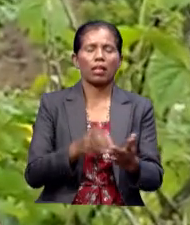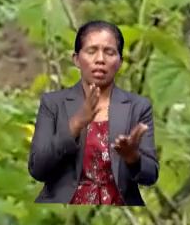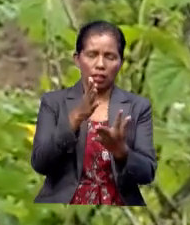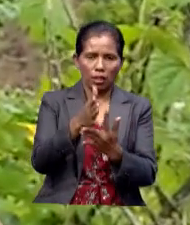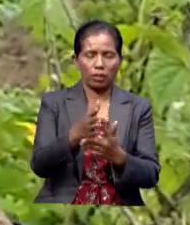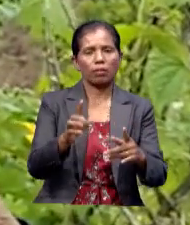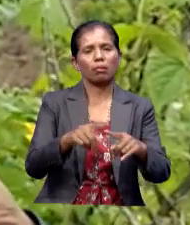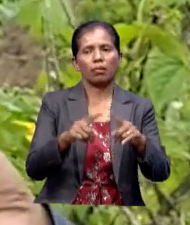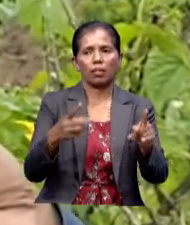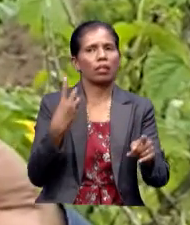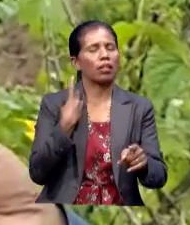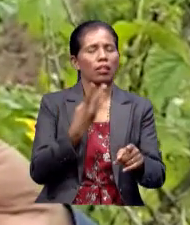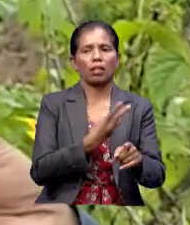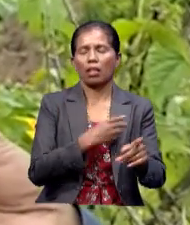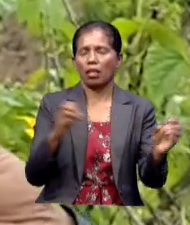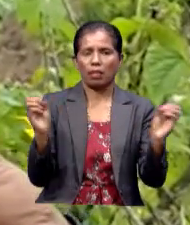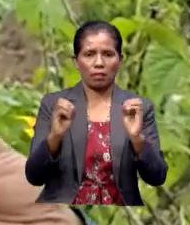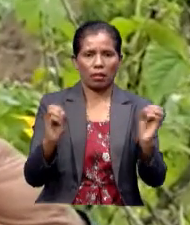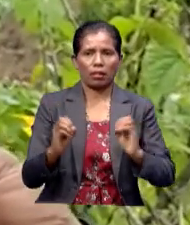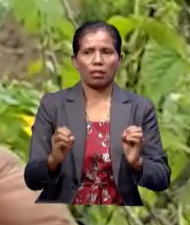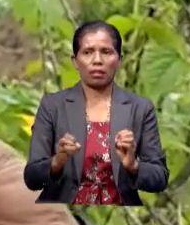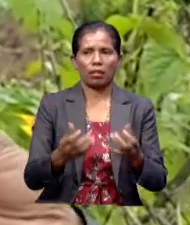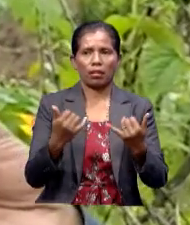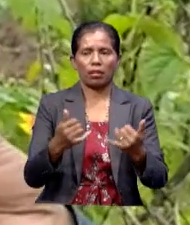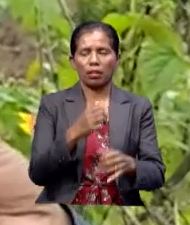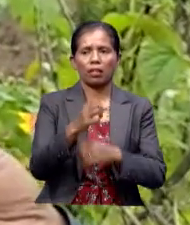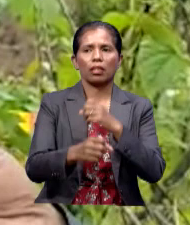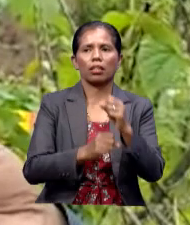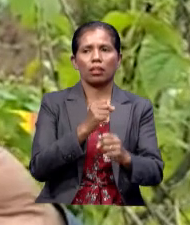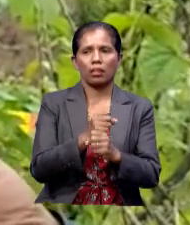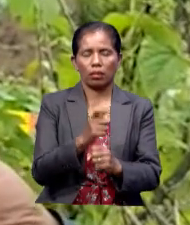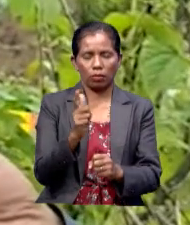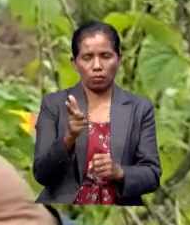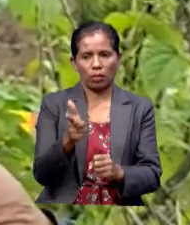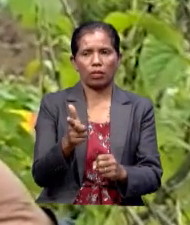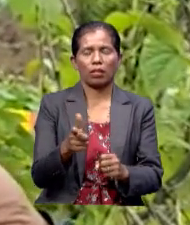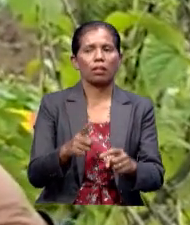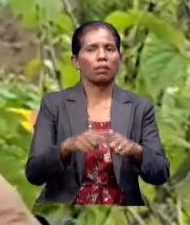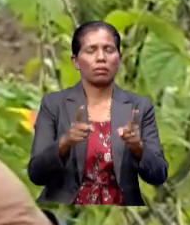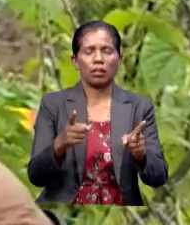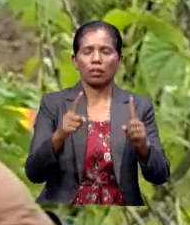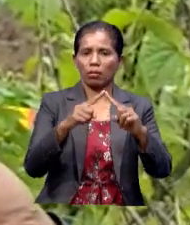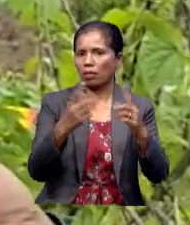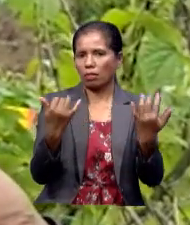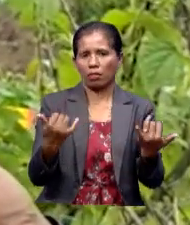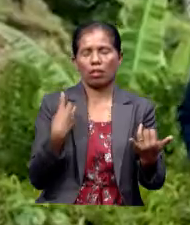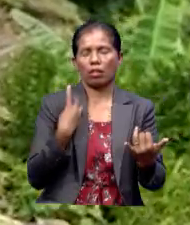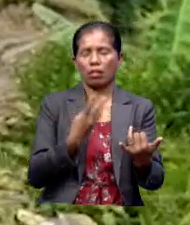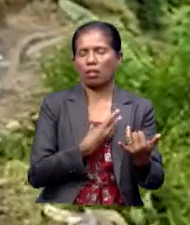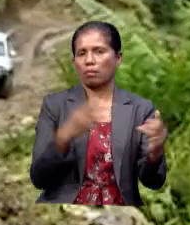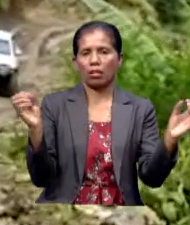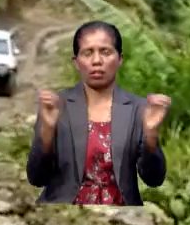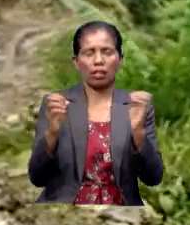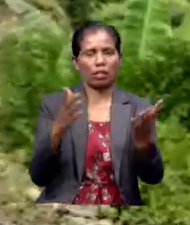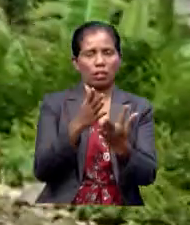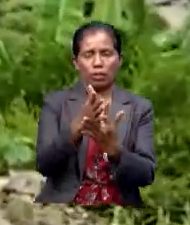be ami durante uku an tinan ruanulu mai be tuagora nunca.